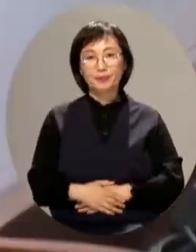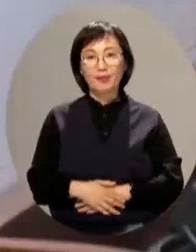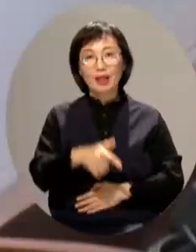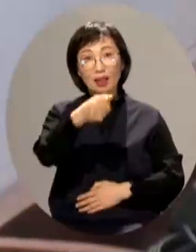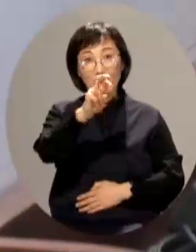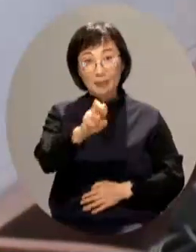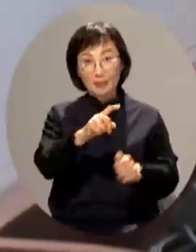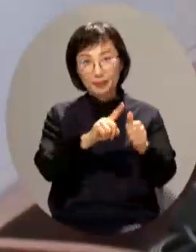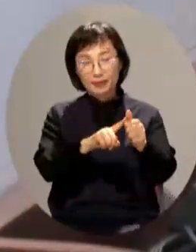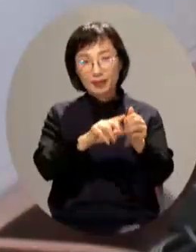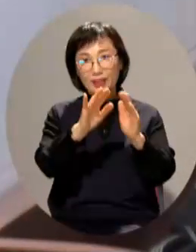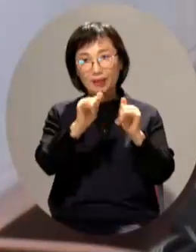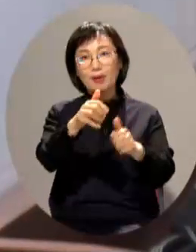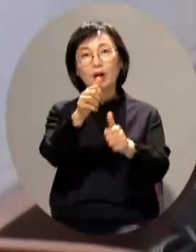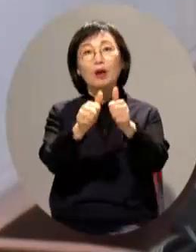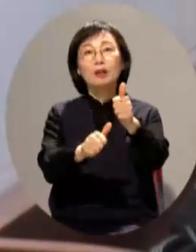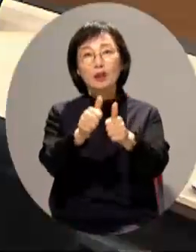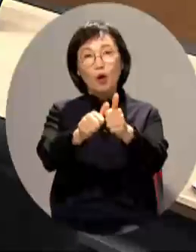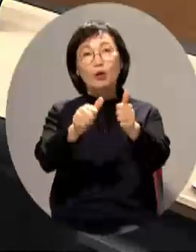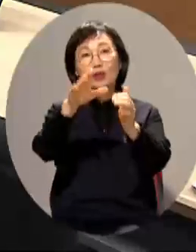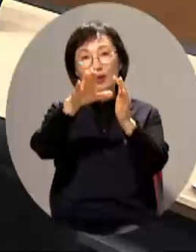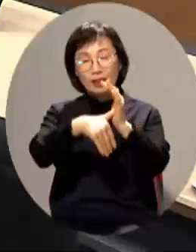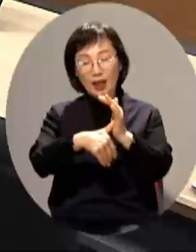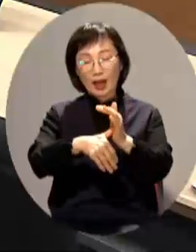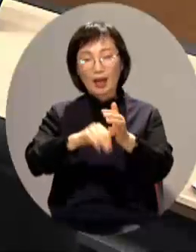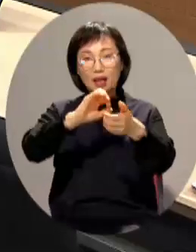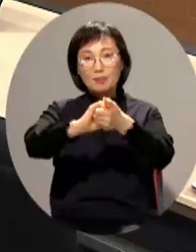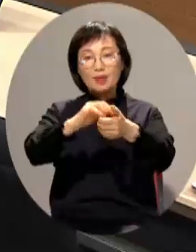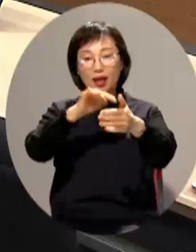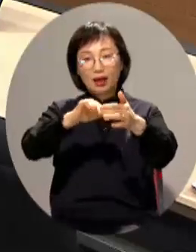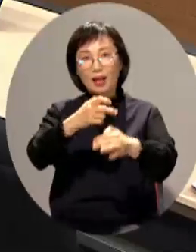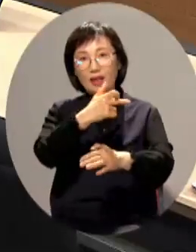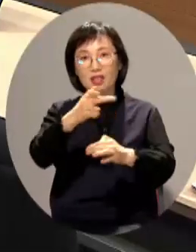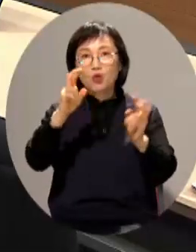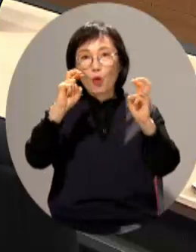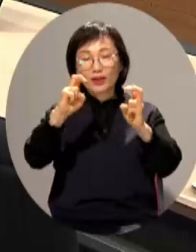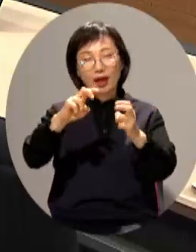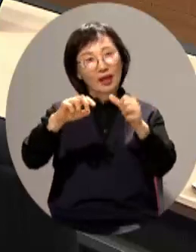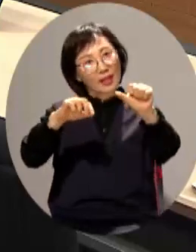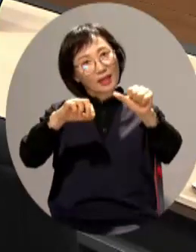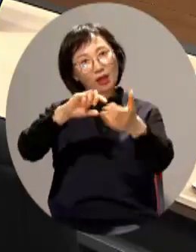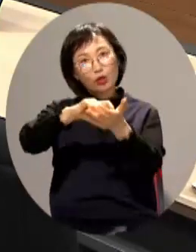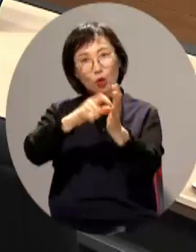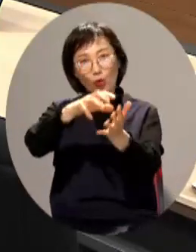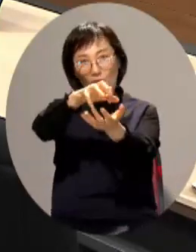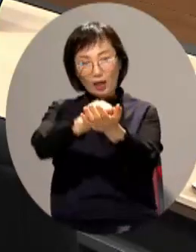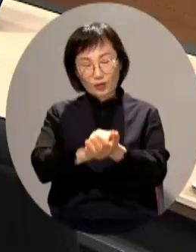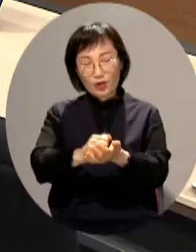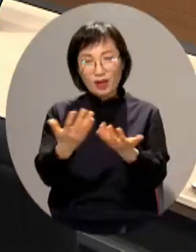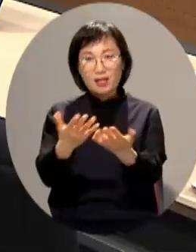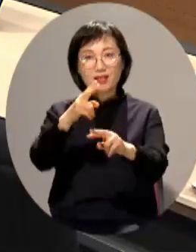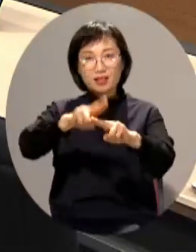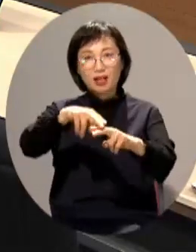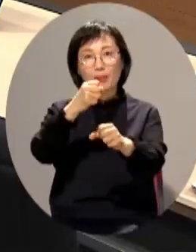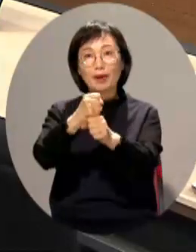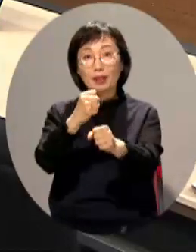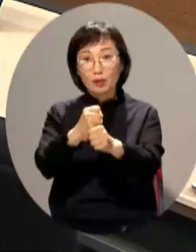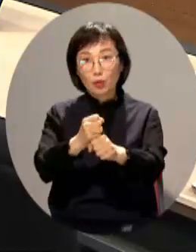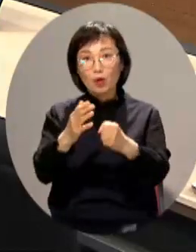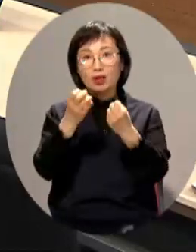김건영 후보는 경선 과정에서 임기 내에 대기업을 5개 이상 유치해 일자리를 창출하고